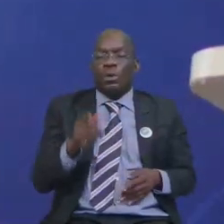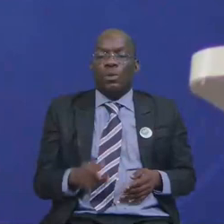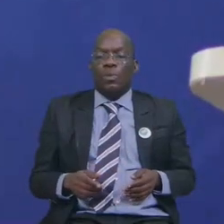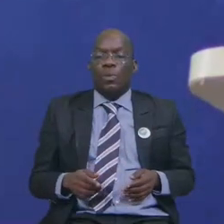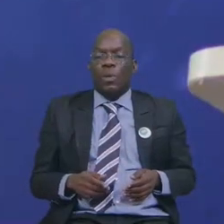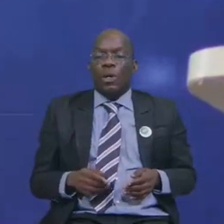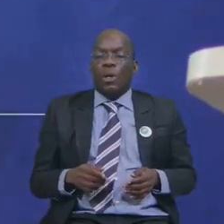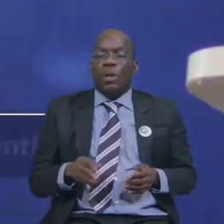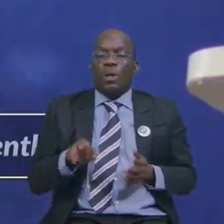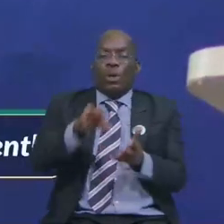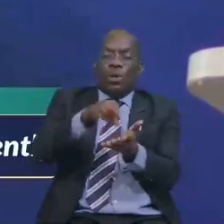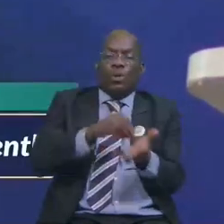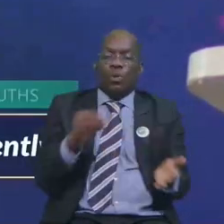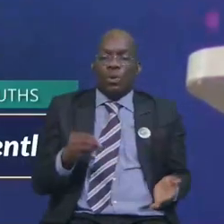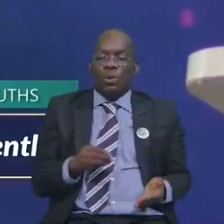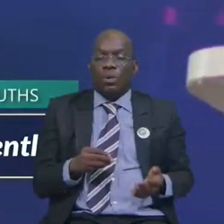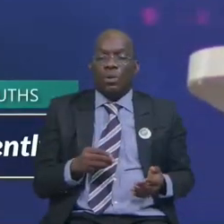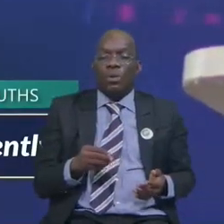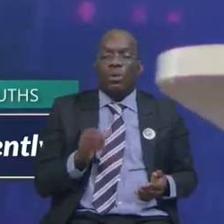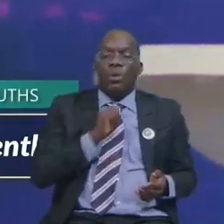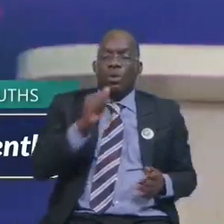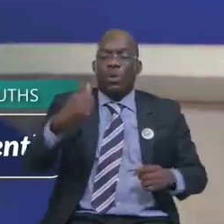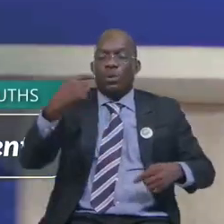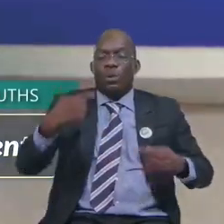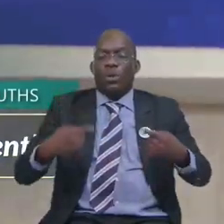indubitable de façon transparente